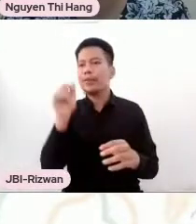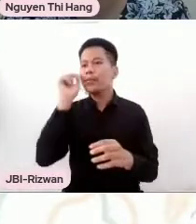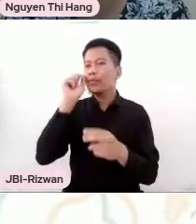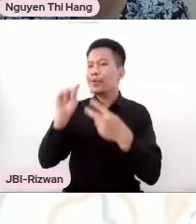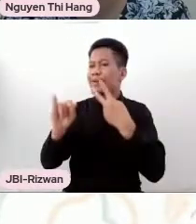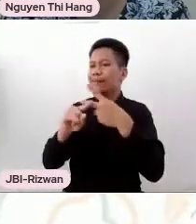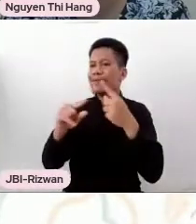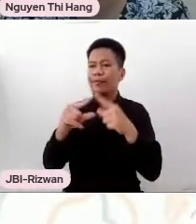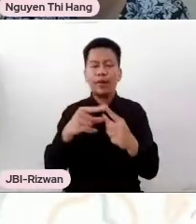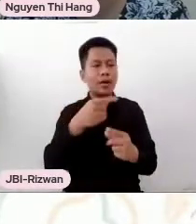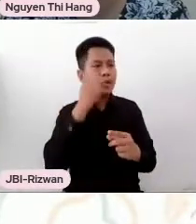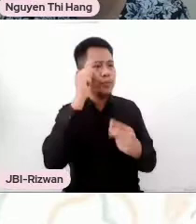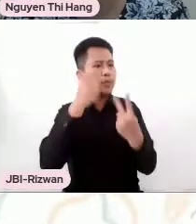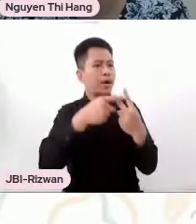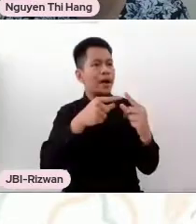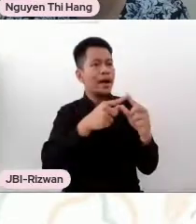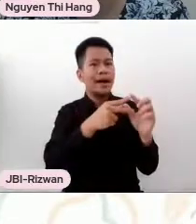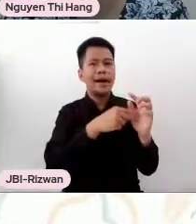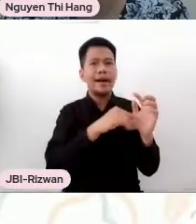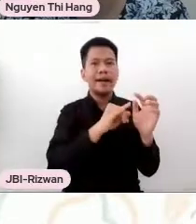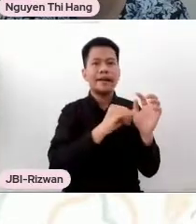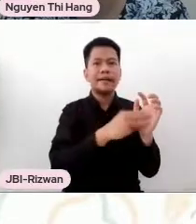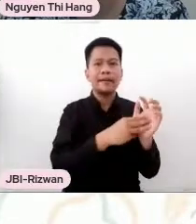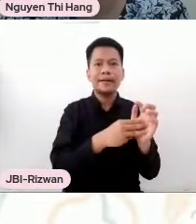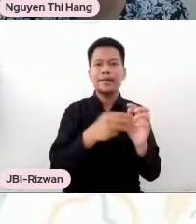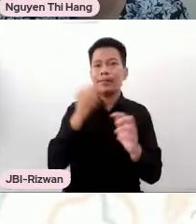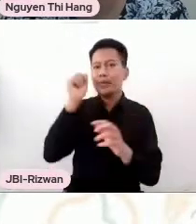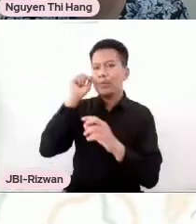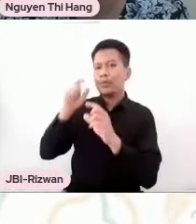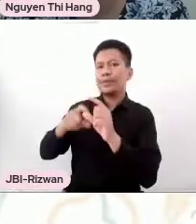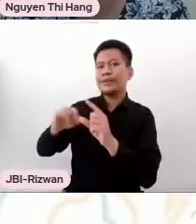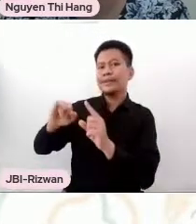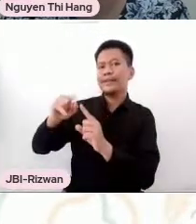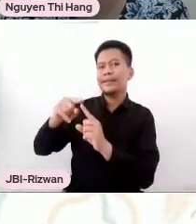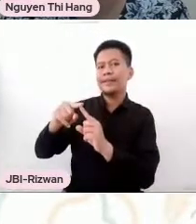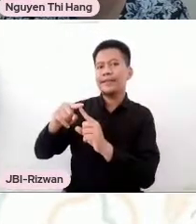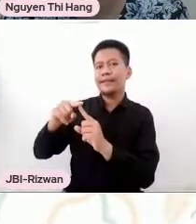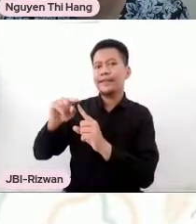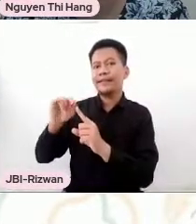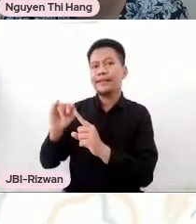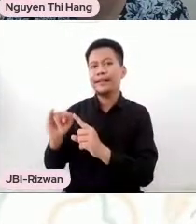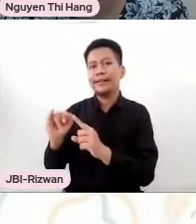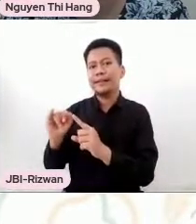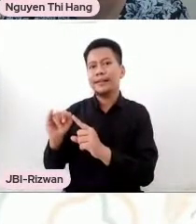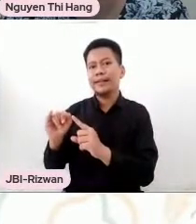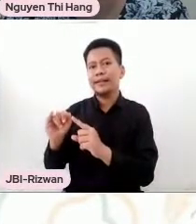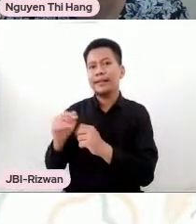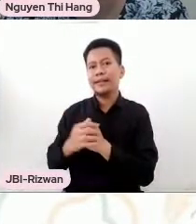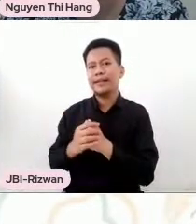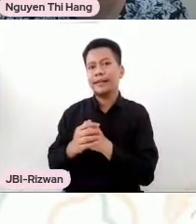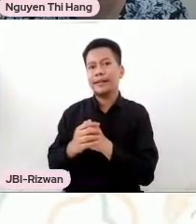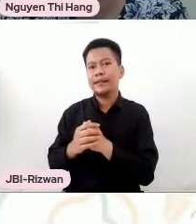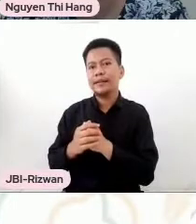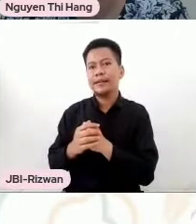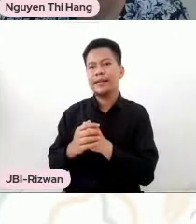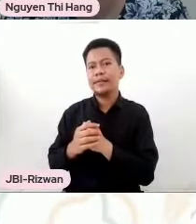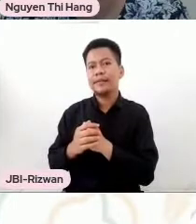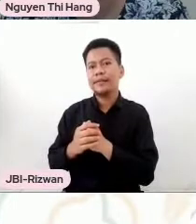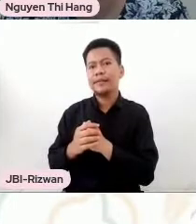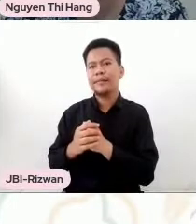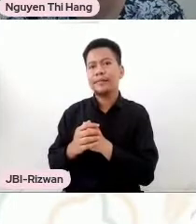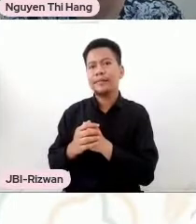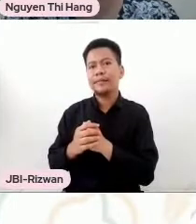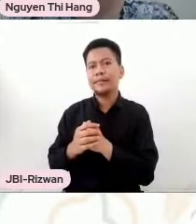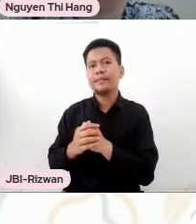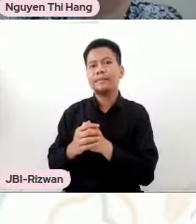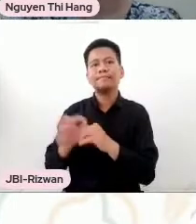Hani, Ibu Siti, Ibu Muri, Ibu Diana Paradini, dan yang lainnya. Terima